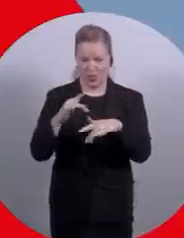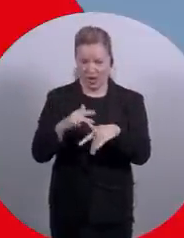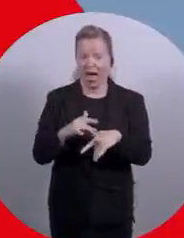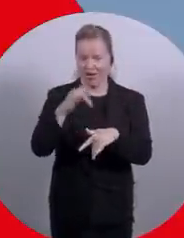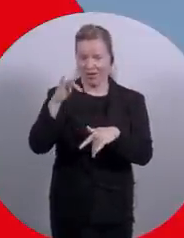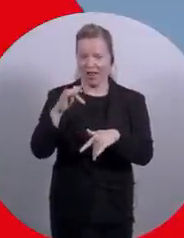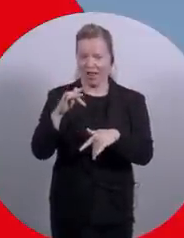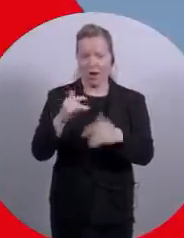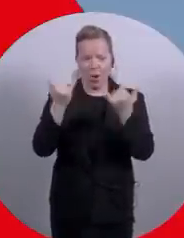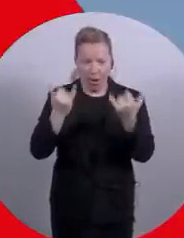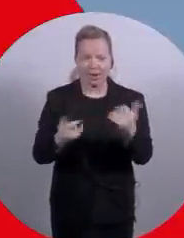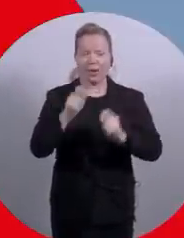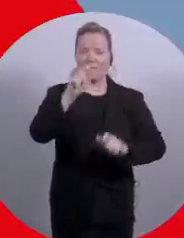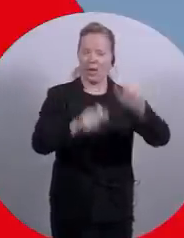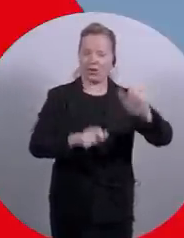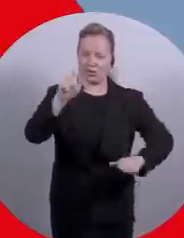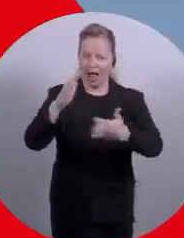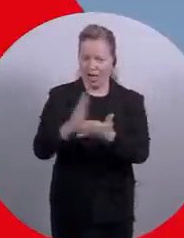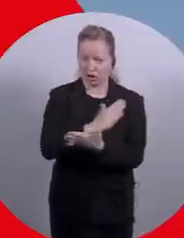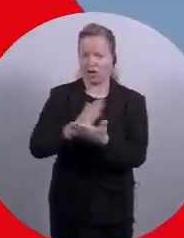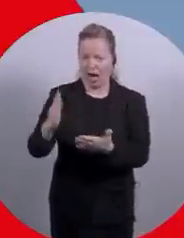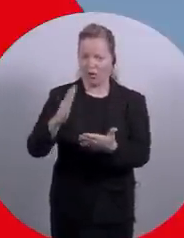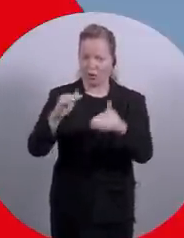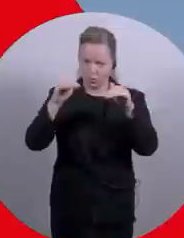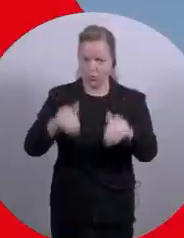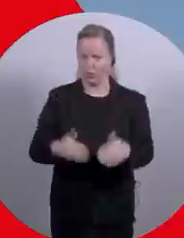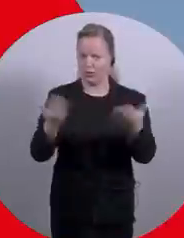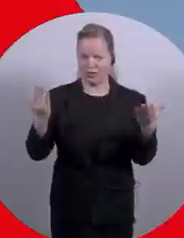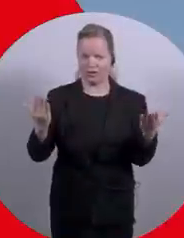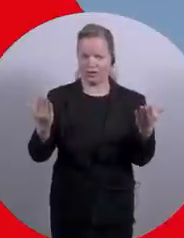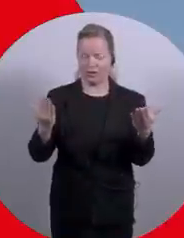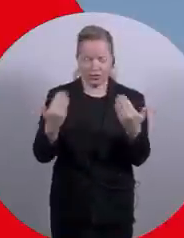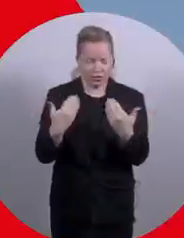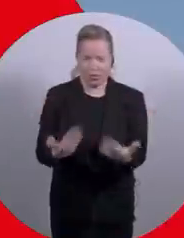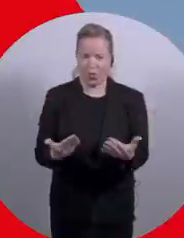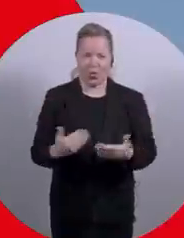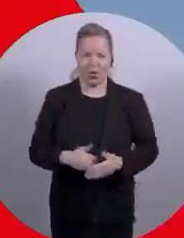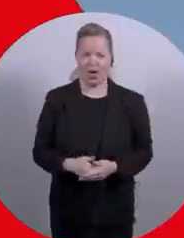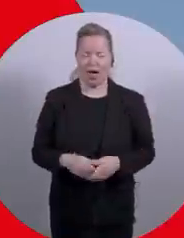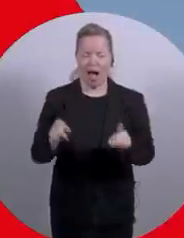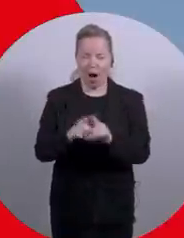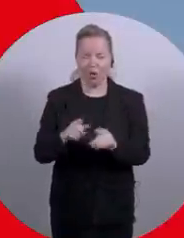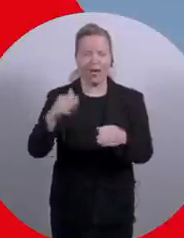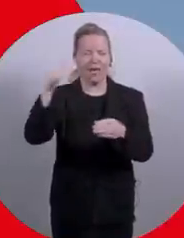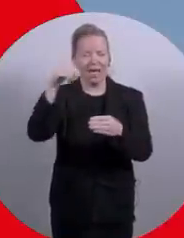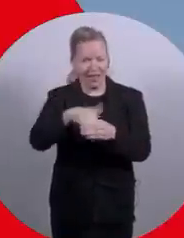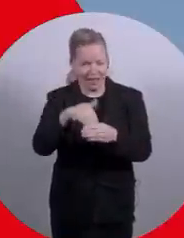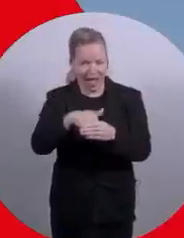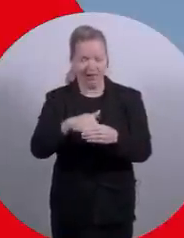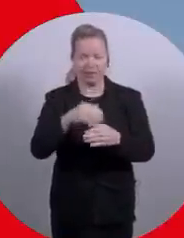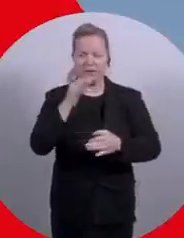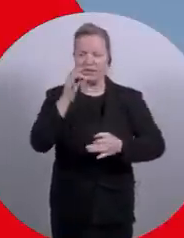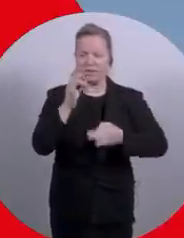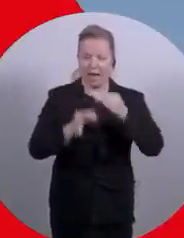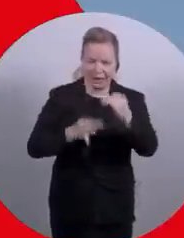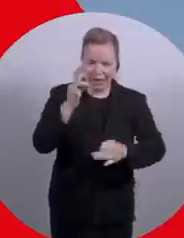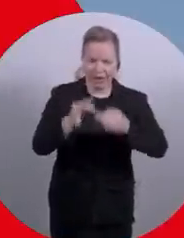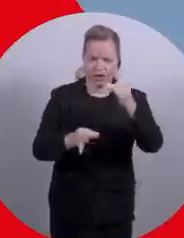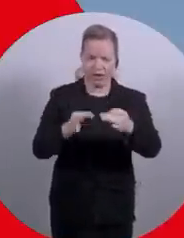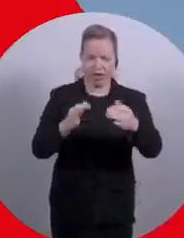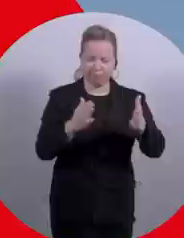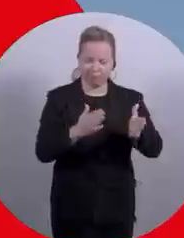eine Personalentscheidung zu treffen das ist so wir haben heute auch inhaltliche strategische Weichenstellungen